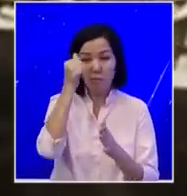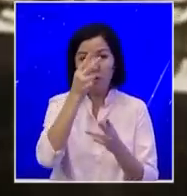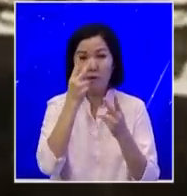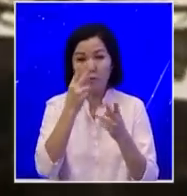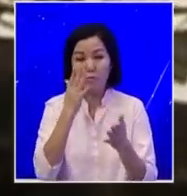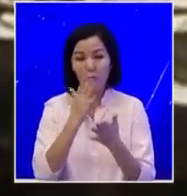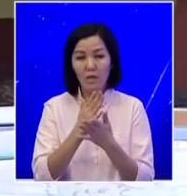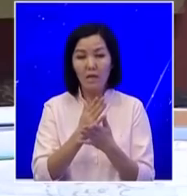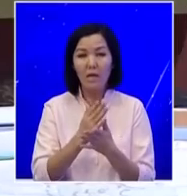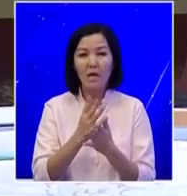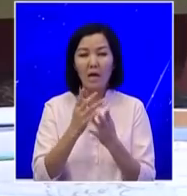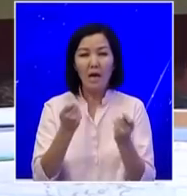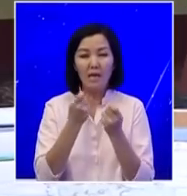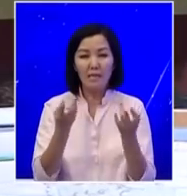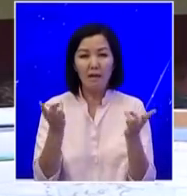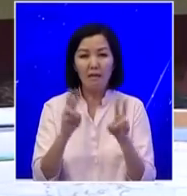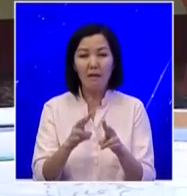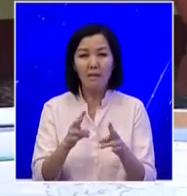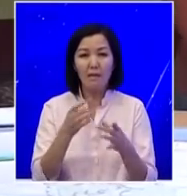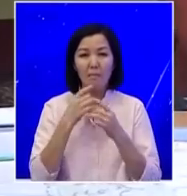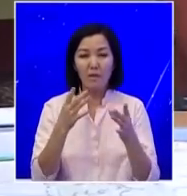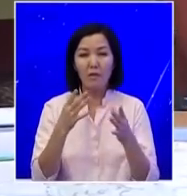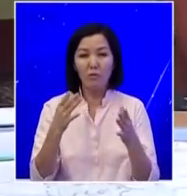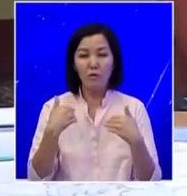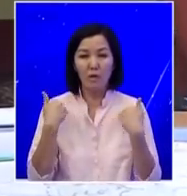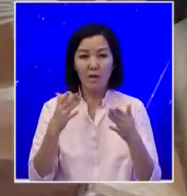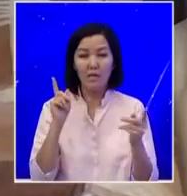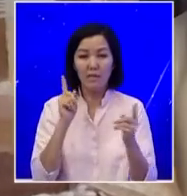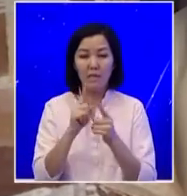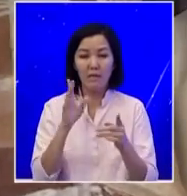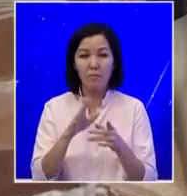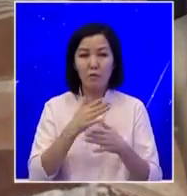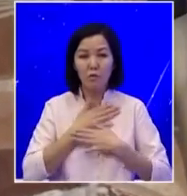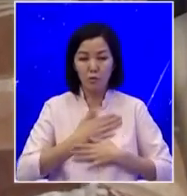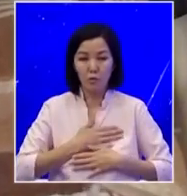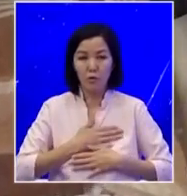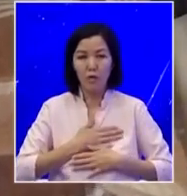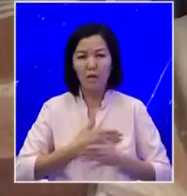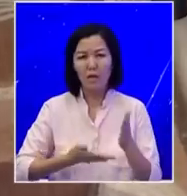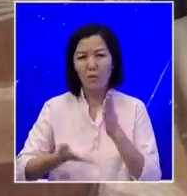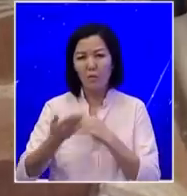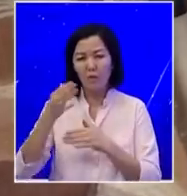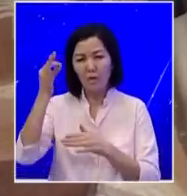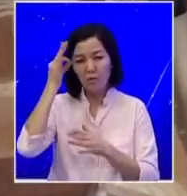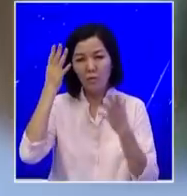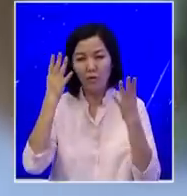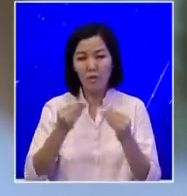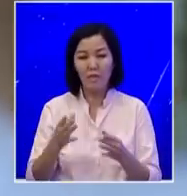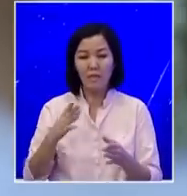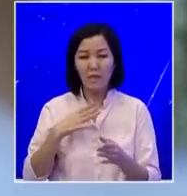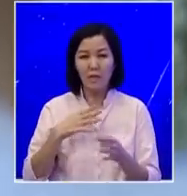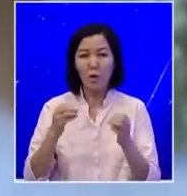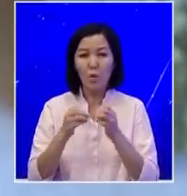Енді санаулы ардагерлер сапында аз күнде мерейтойды қарсы алмақ. Шүкір дейді. Кемсендей кешегісін еске алады. Айтуынша көгерім